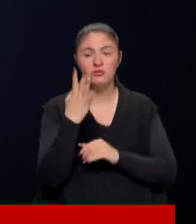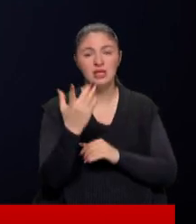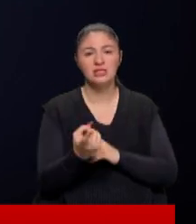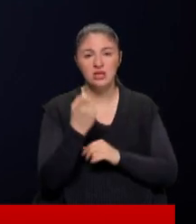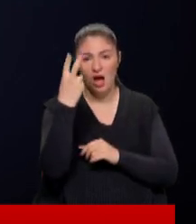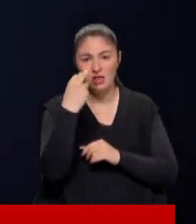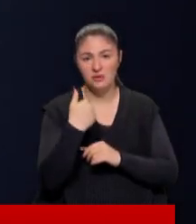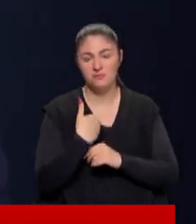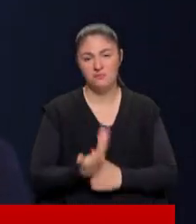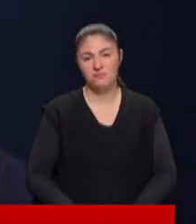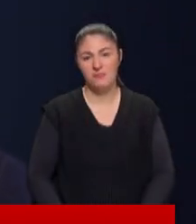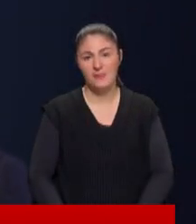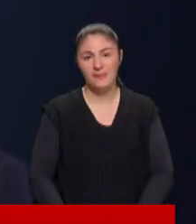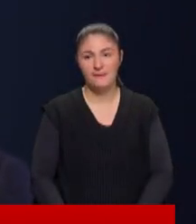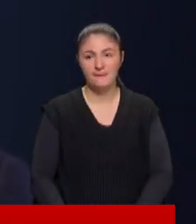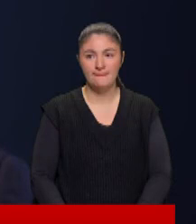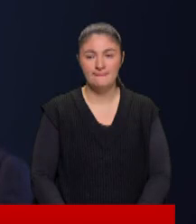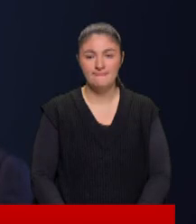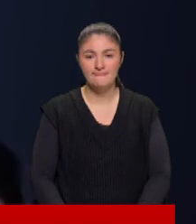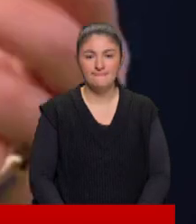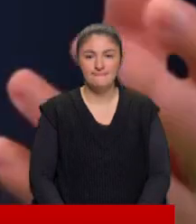4-5 saat ağladım.